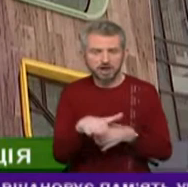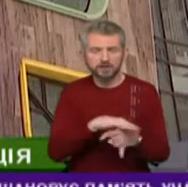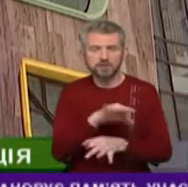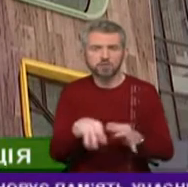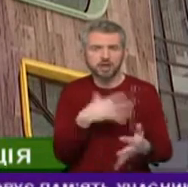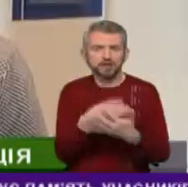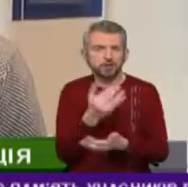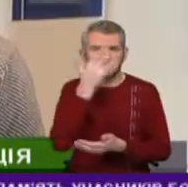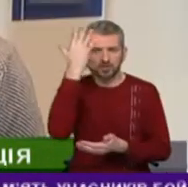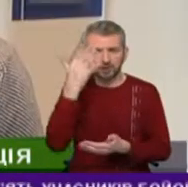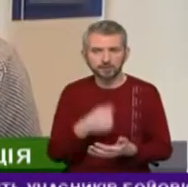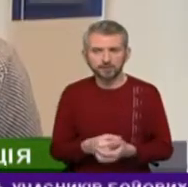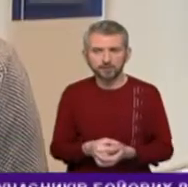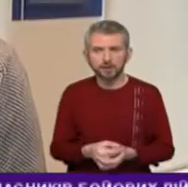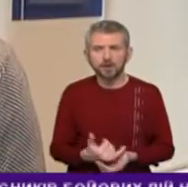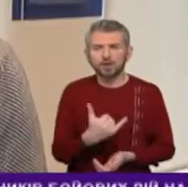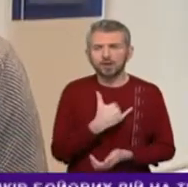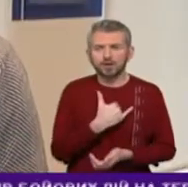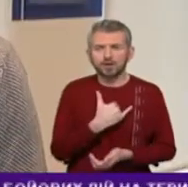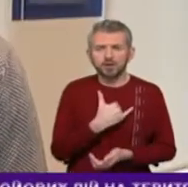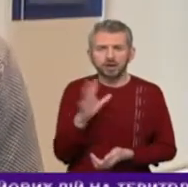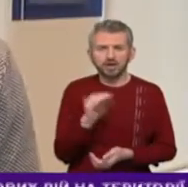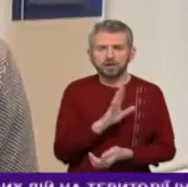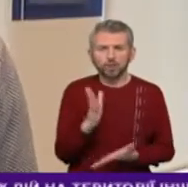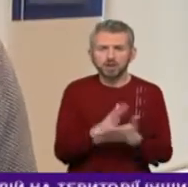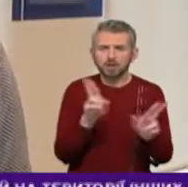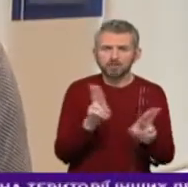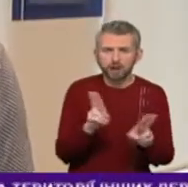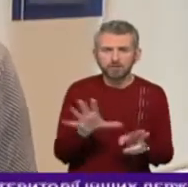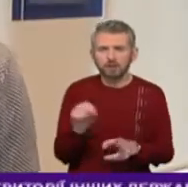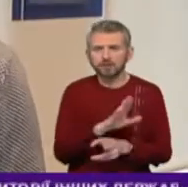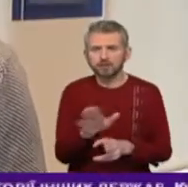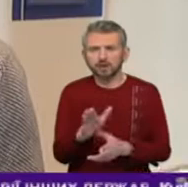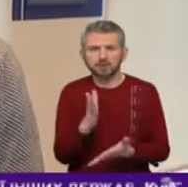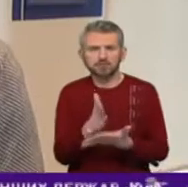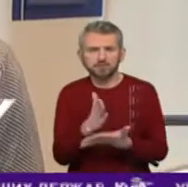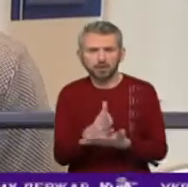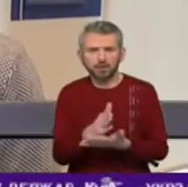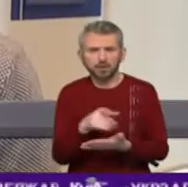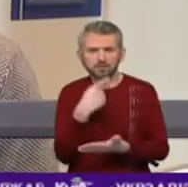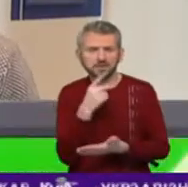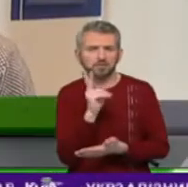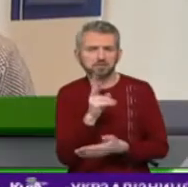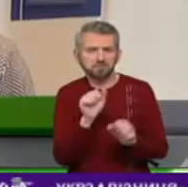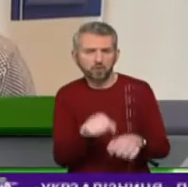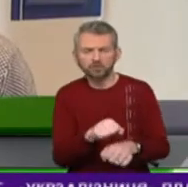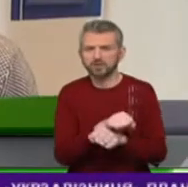моей мечты. Не на все еще есть правила, не везде есть структуры, которые тебе говорят, так можно, так нельзя. Я вам так